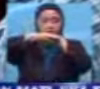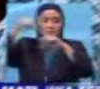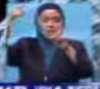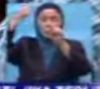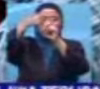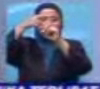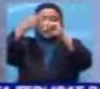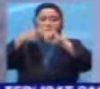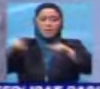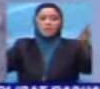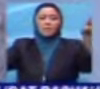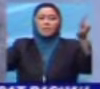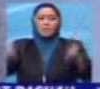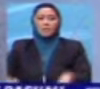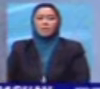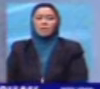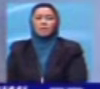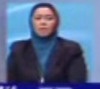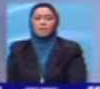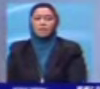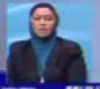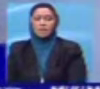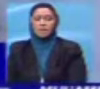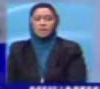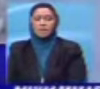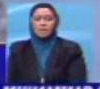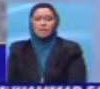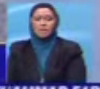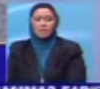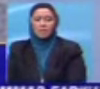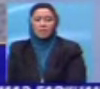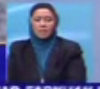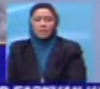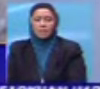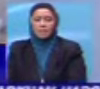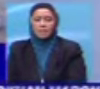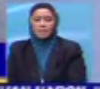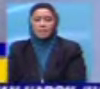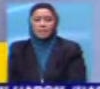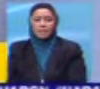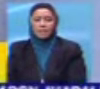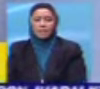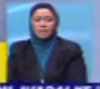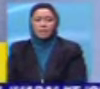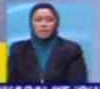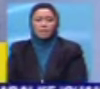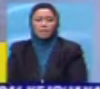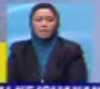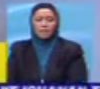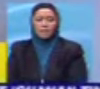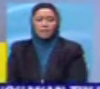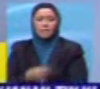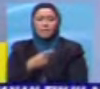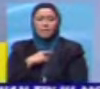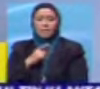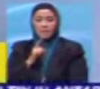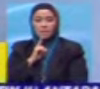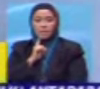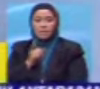berbeza. Tu ana takallam al-lugha al-arabiyya bi sabab dirasati fi siyasa